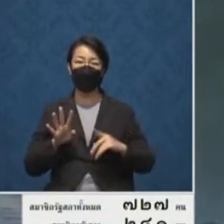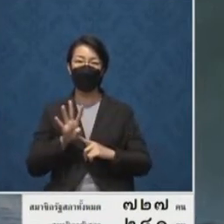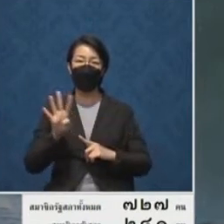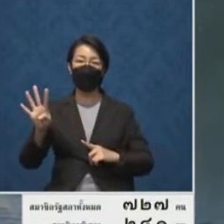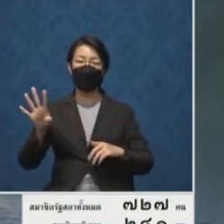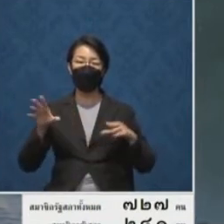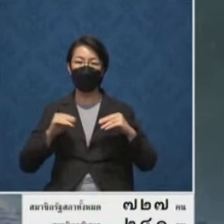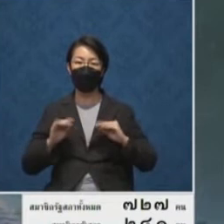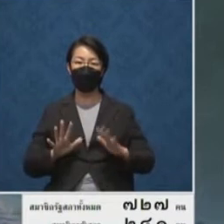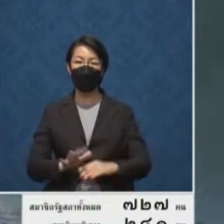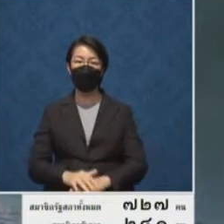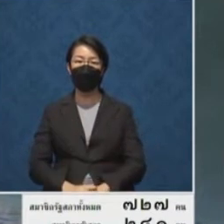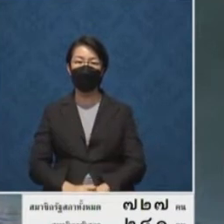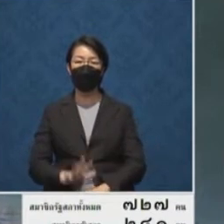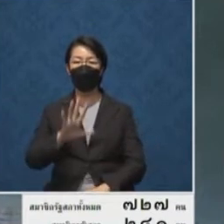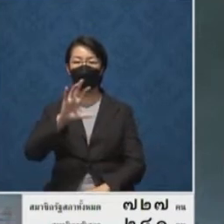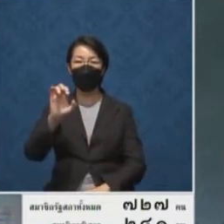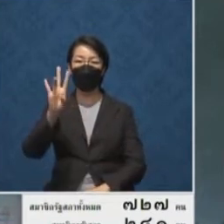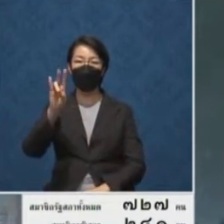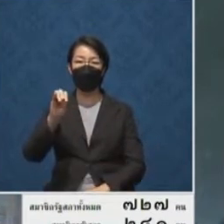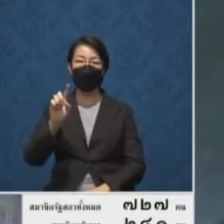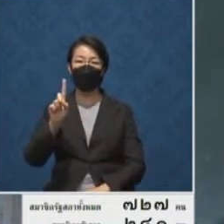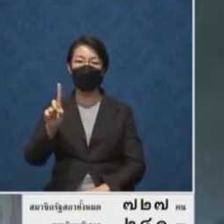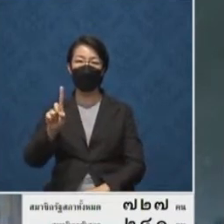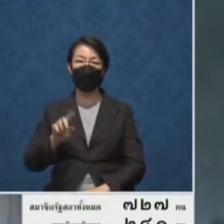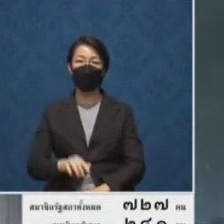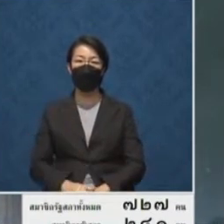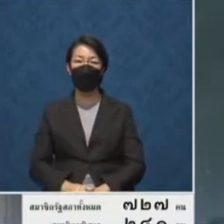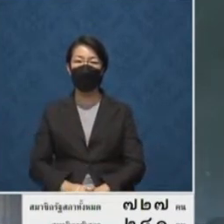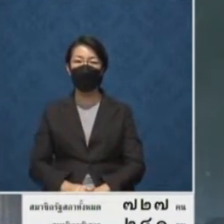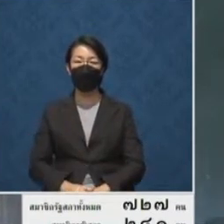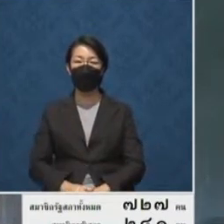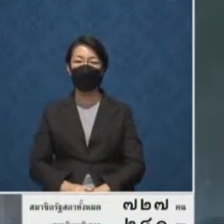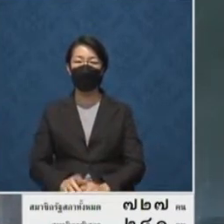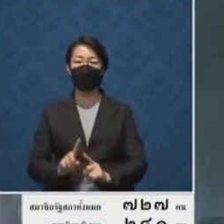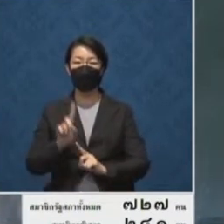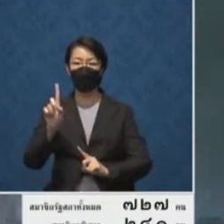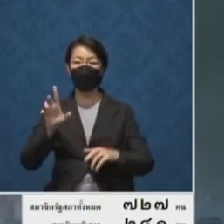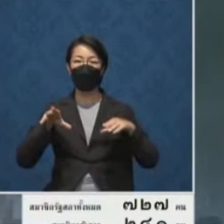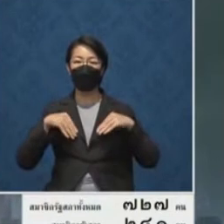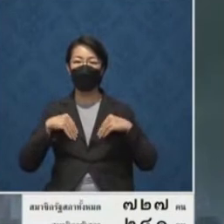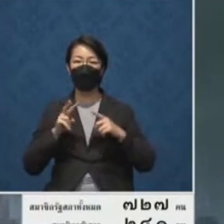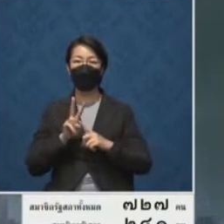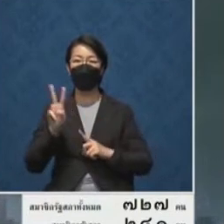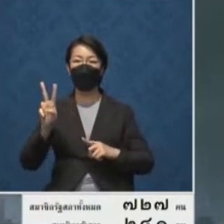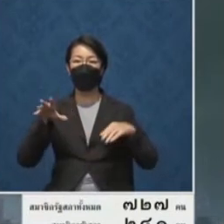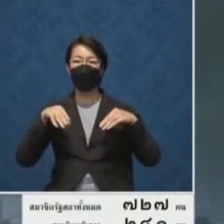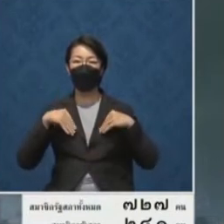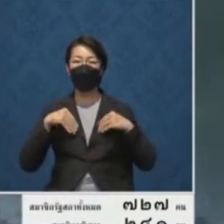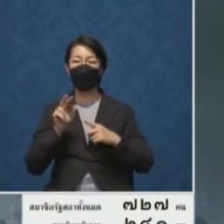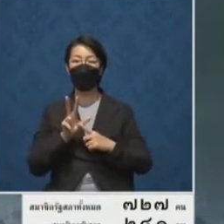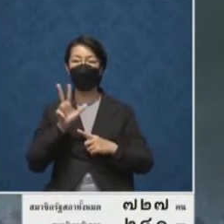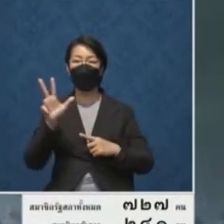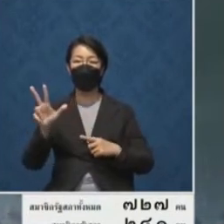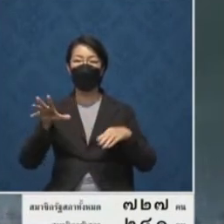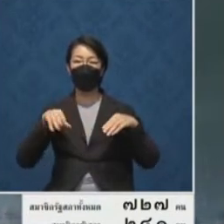ไม่รับหลักการสี่ไม่รับหลักการครับ 571นายสมัครป้องวง หนึ่งรับหลักการสอง